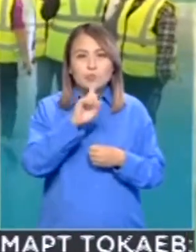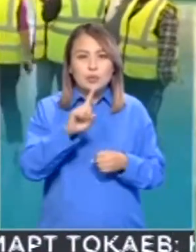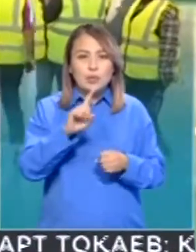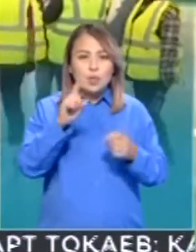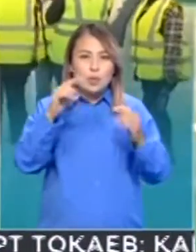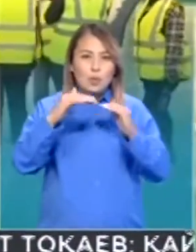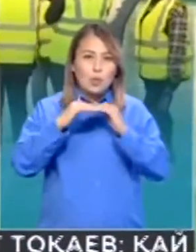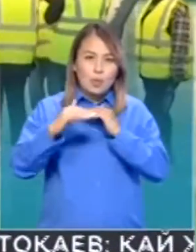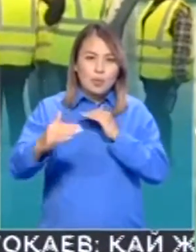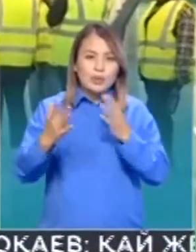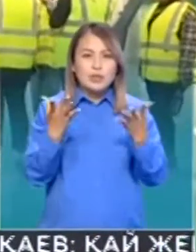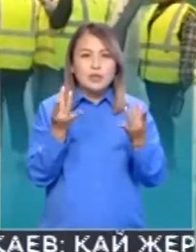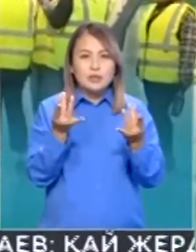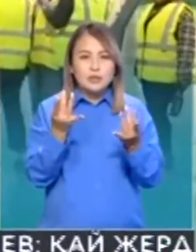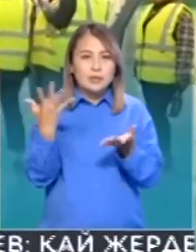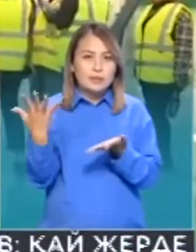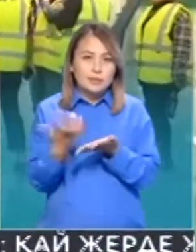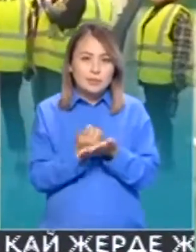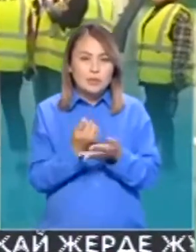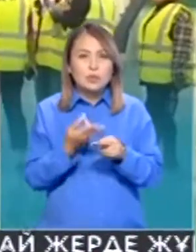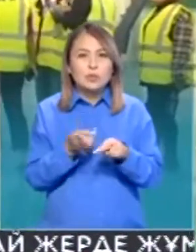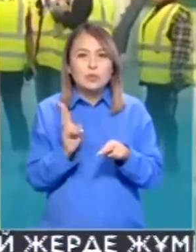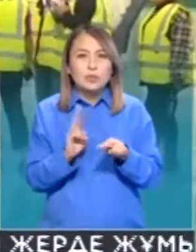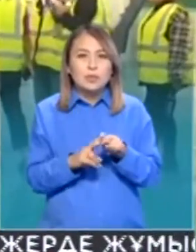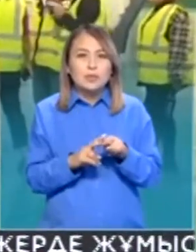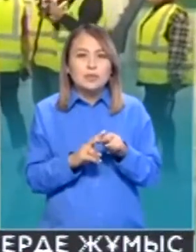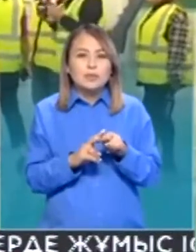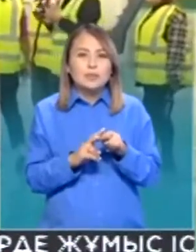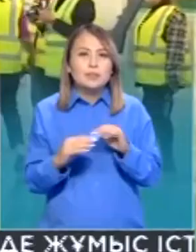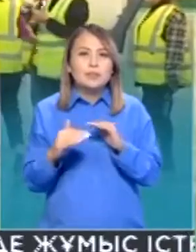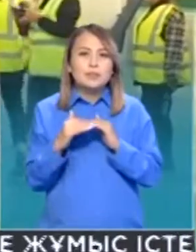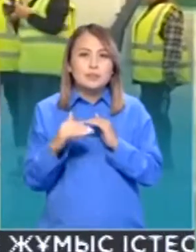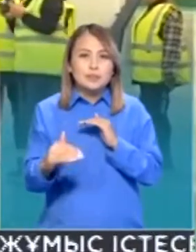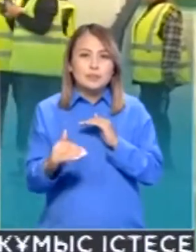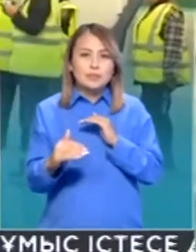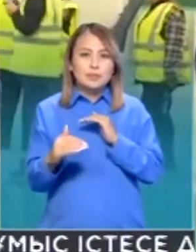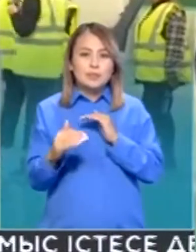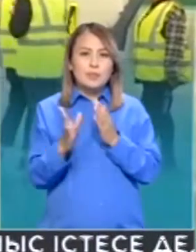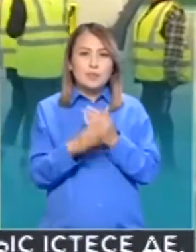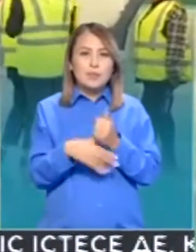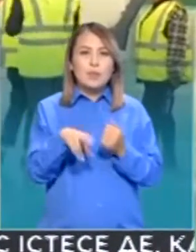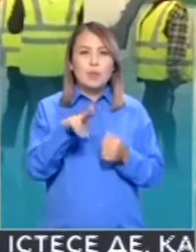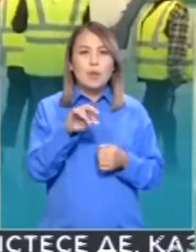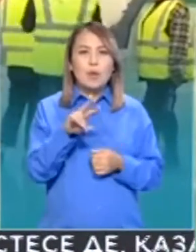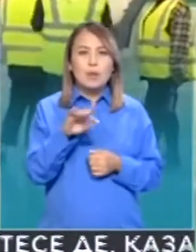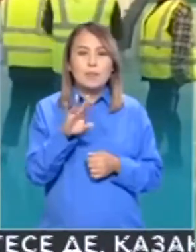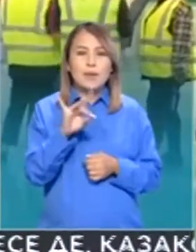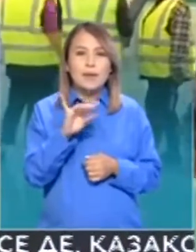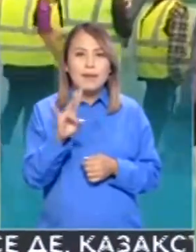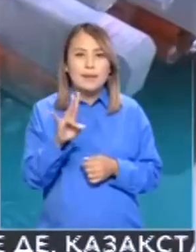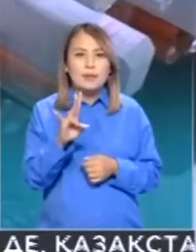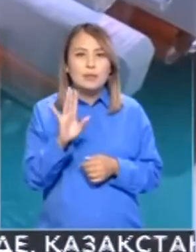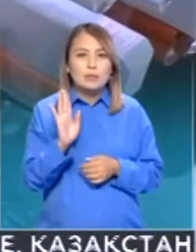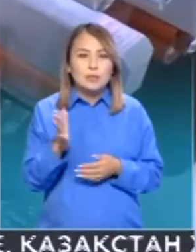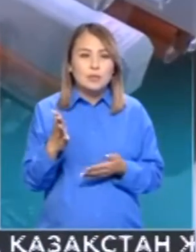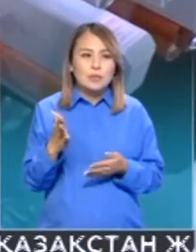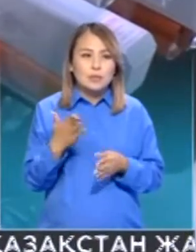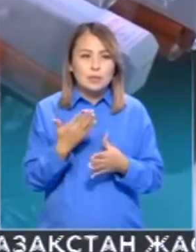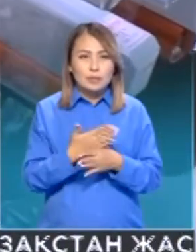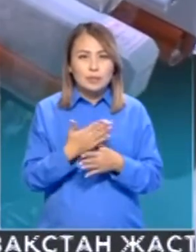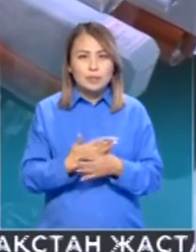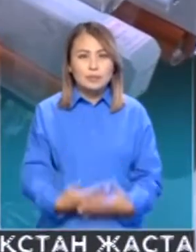отандық шикізаттың қажеттілігі туындауда. Сондықтан біздің отандық атыраулық полипропиленнің болуы біз үшін үлкен көмек болмақ.